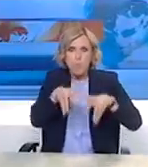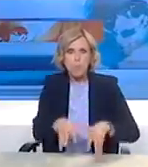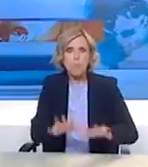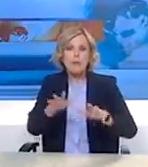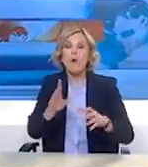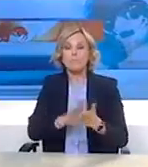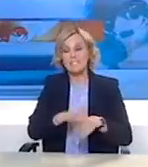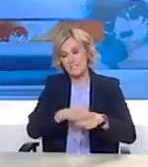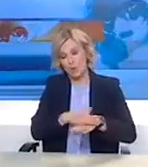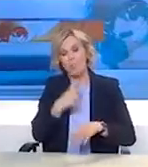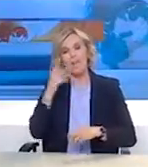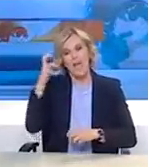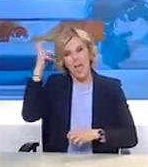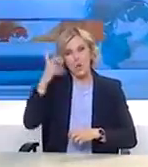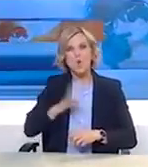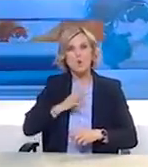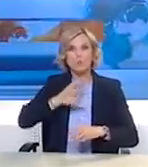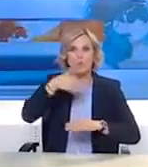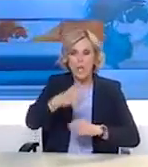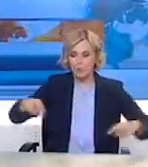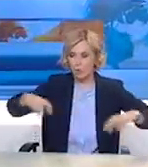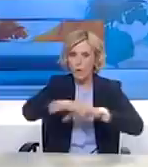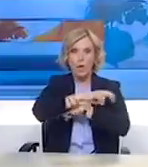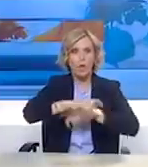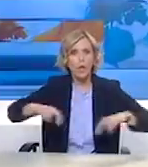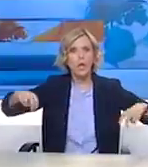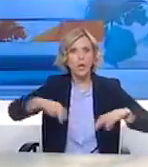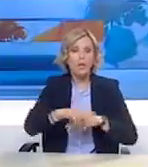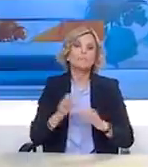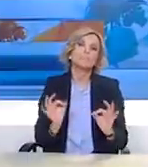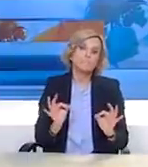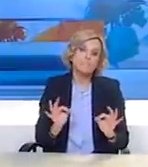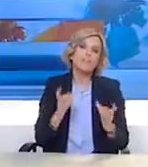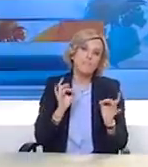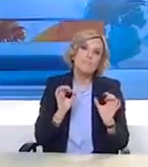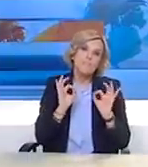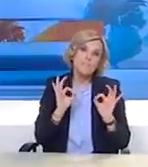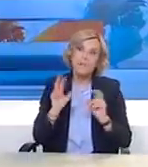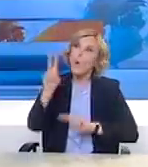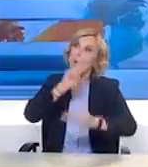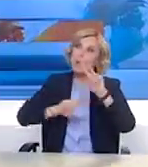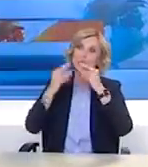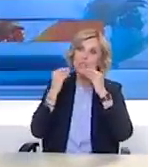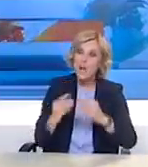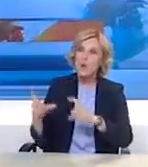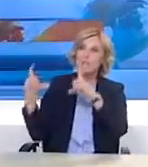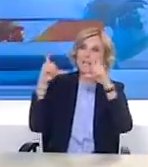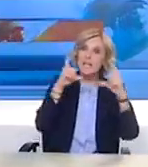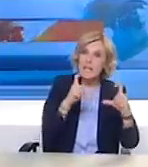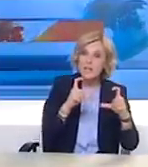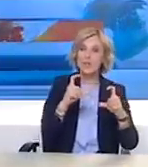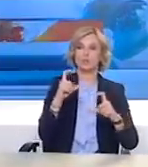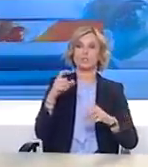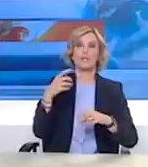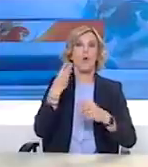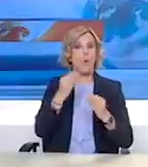αλλάζει. Βέβαια, από την άλλη μεριά είναι αδύνατο και σταδιακά όσο καλυτερεύει ο καιρός να φοβόμαστε να περπατήσουμε για ένα μικρό